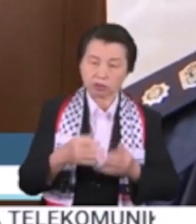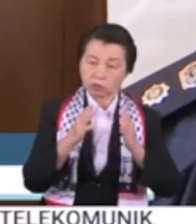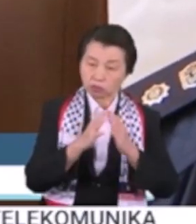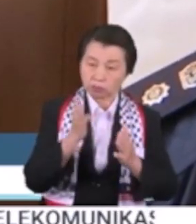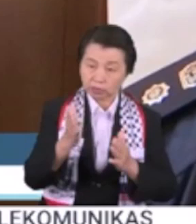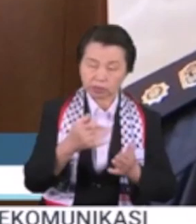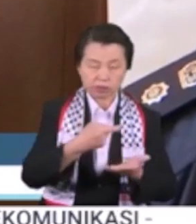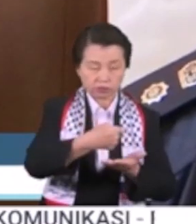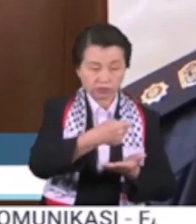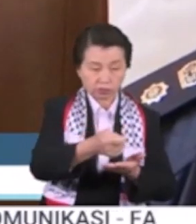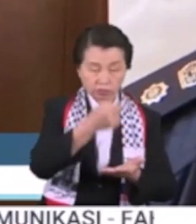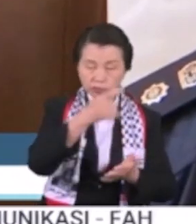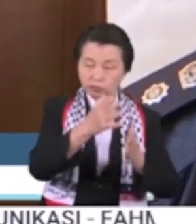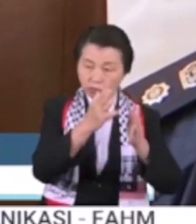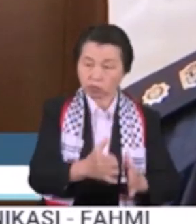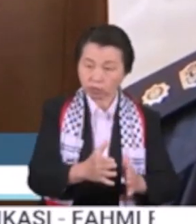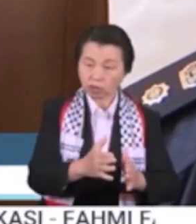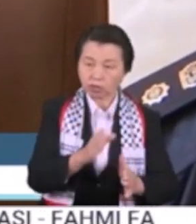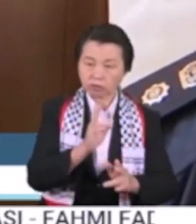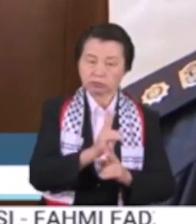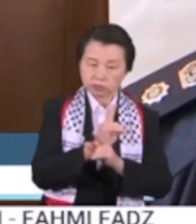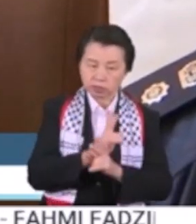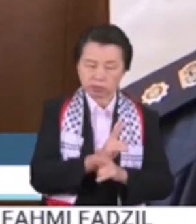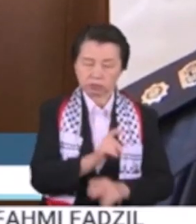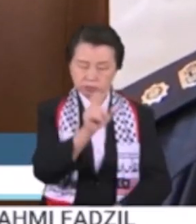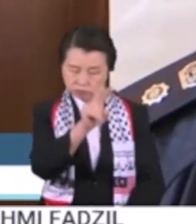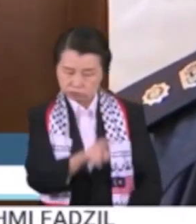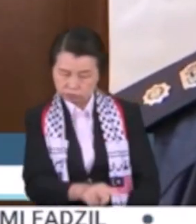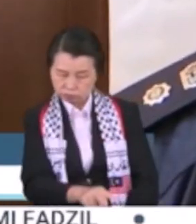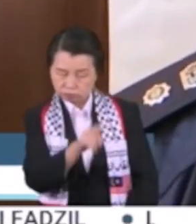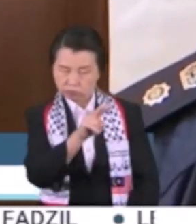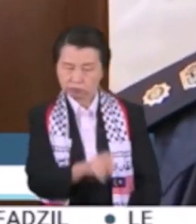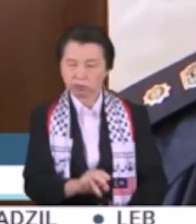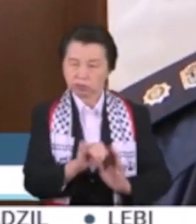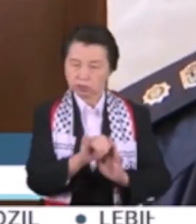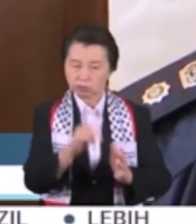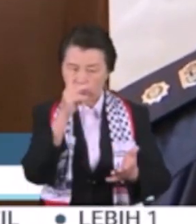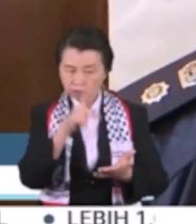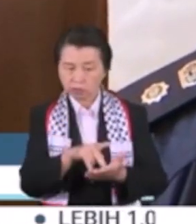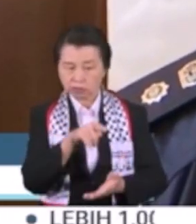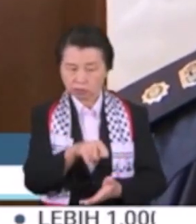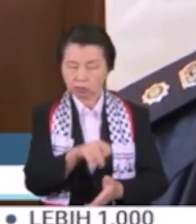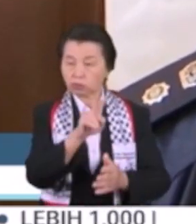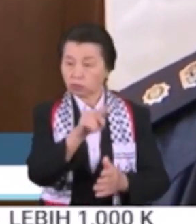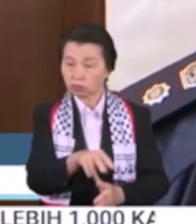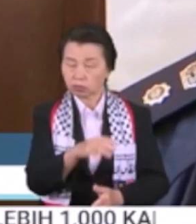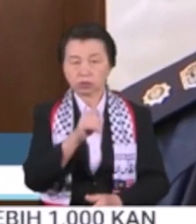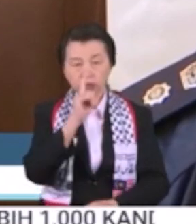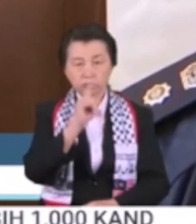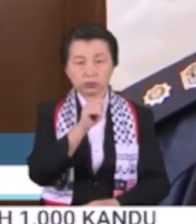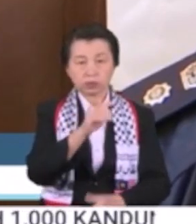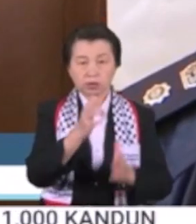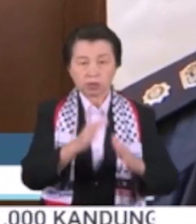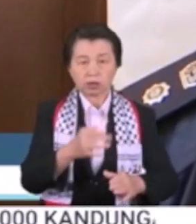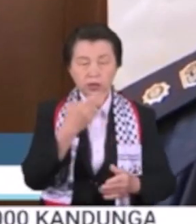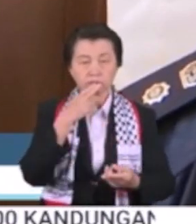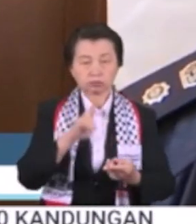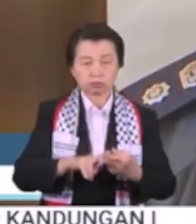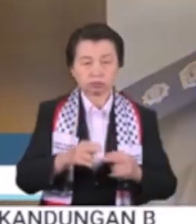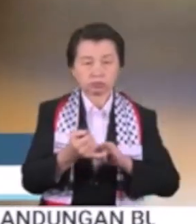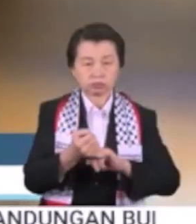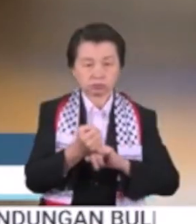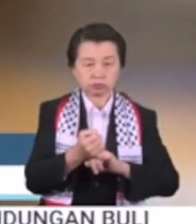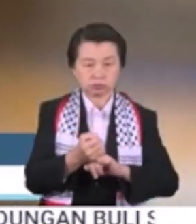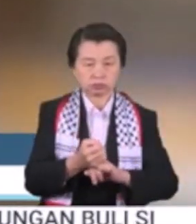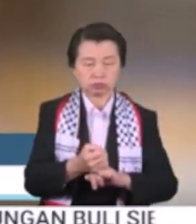menyewakan rumah kita kepada sebarang orang. Sila pastikan ada titi dia, kita kenal. Sila pastikan ada dokumen perjanjian